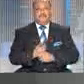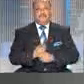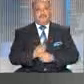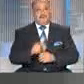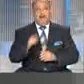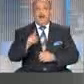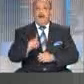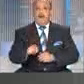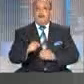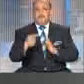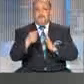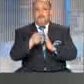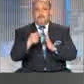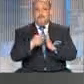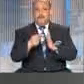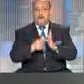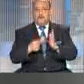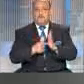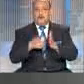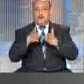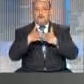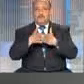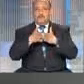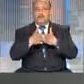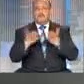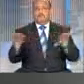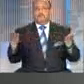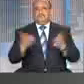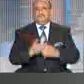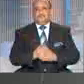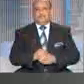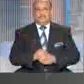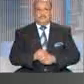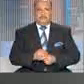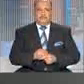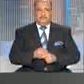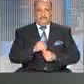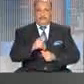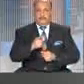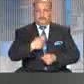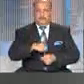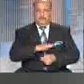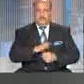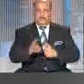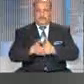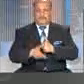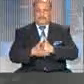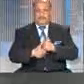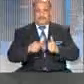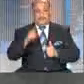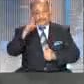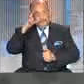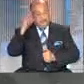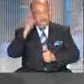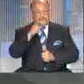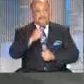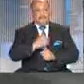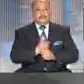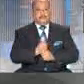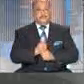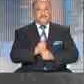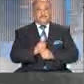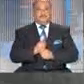باب المندوبية الجهوية للتنمية الفلاحية بسيدي بوزيد مغلق إثر تنفيذ أعوانها وإطاراتها إضرابا عن